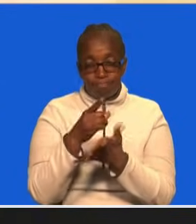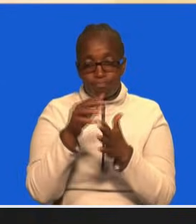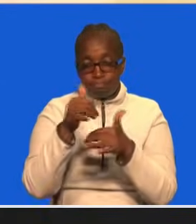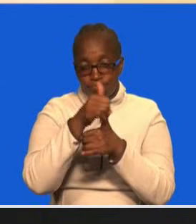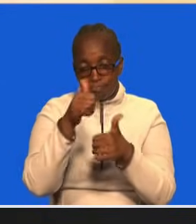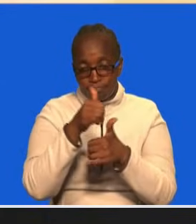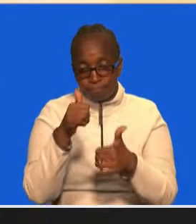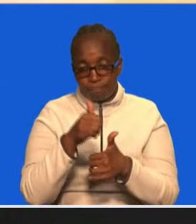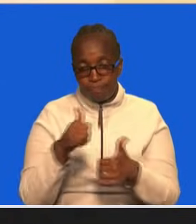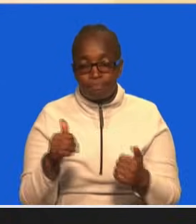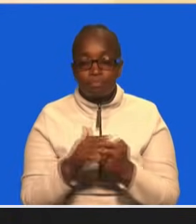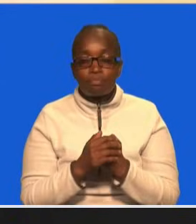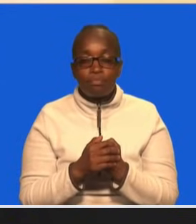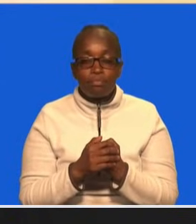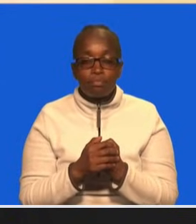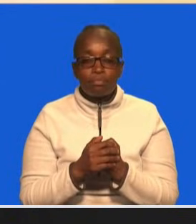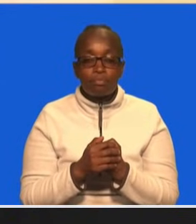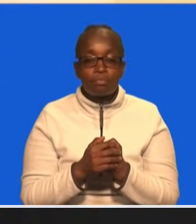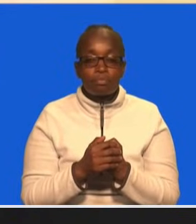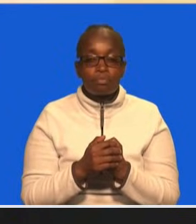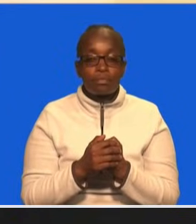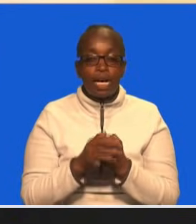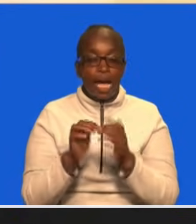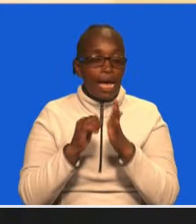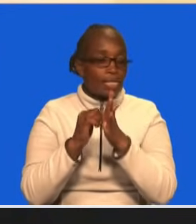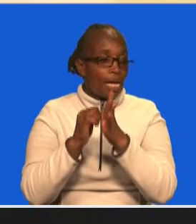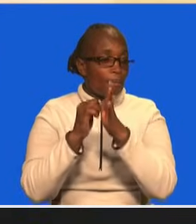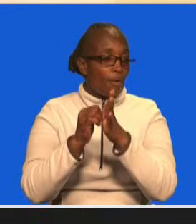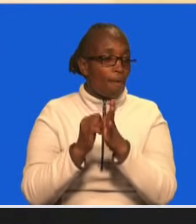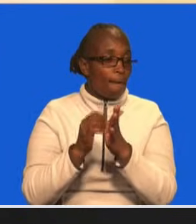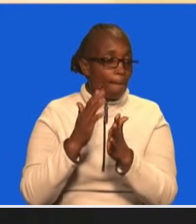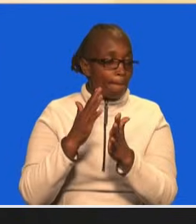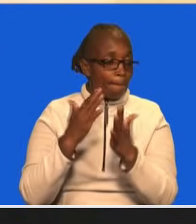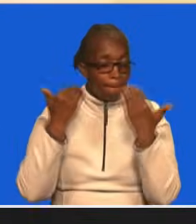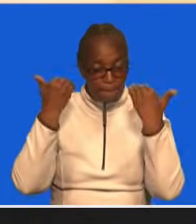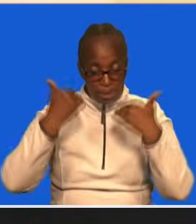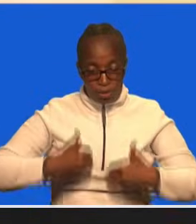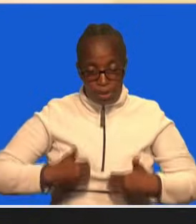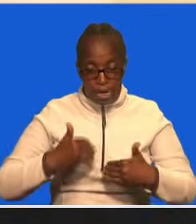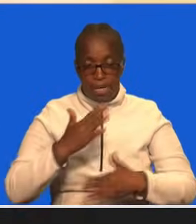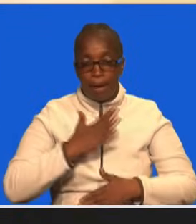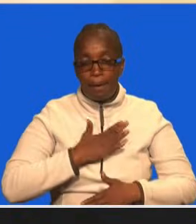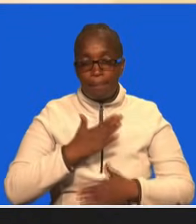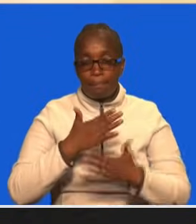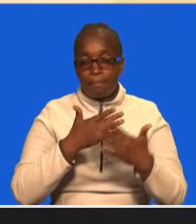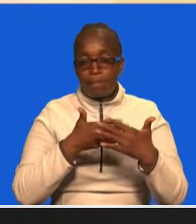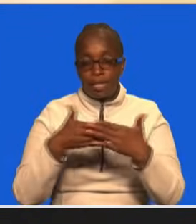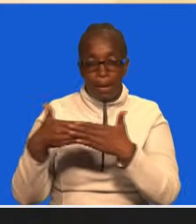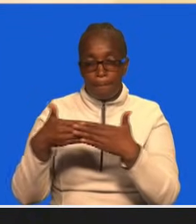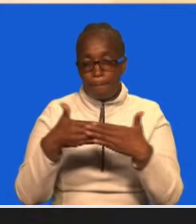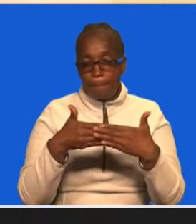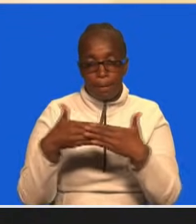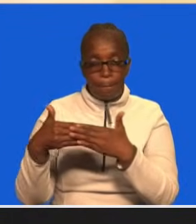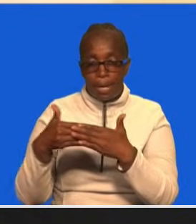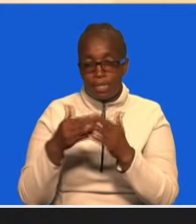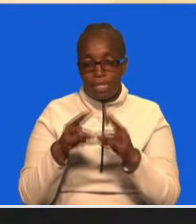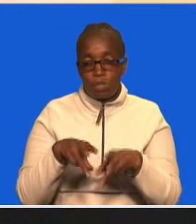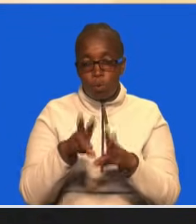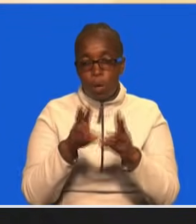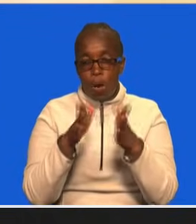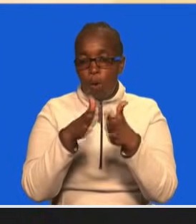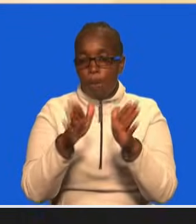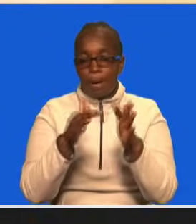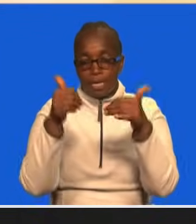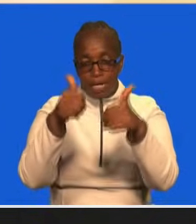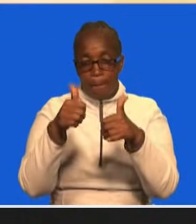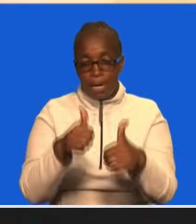vizuri. Kuna madhara ya kuzalia nyumbani. Juza kama mimi njia iko imefunguka na mtoto alikuwa amekaa chini. Na